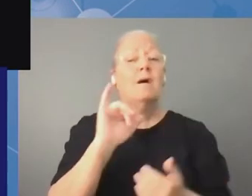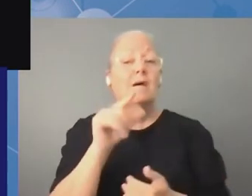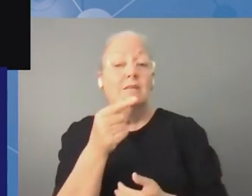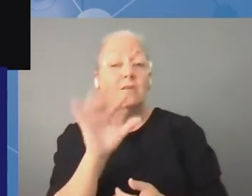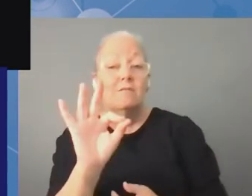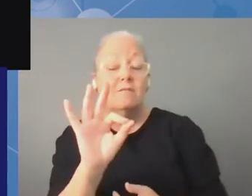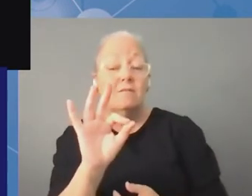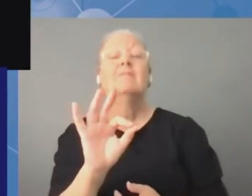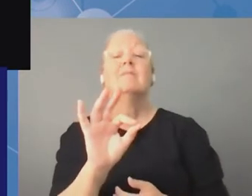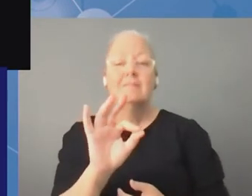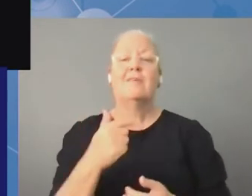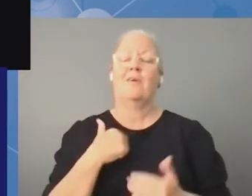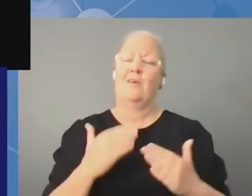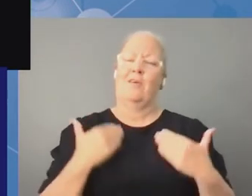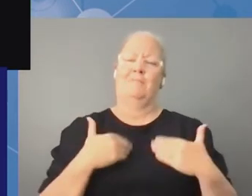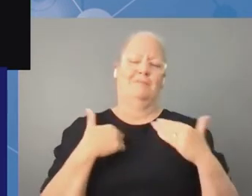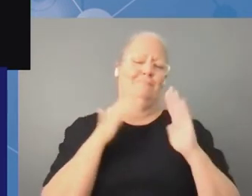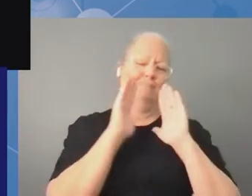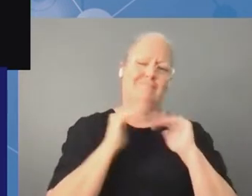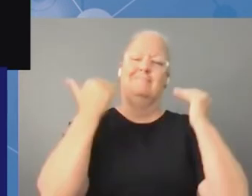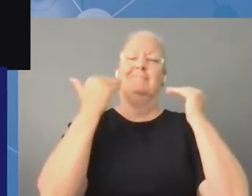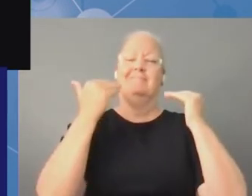على تنظيم هذا المنتدى.